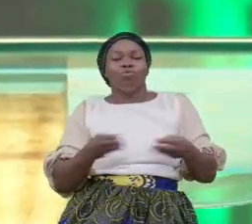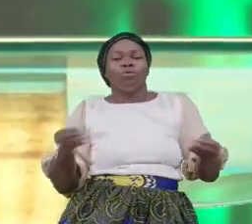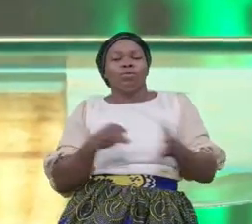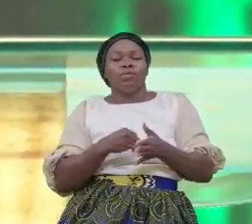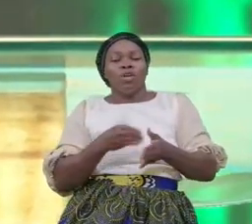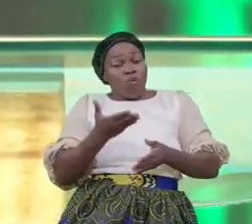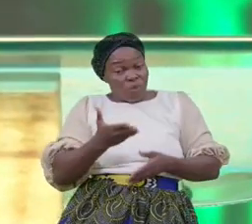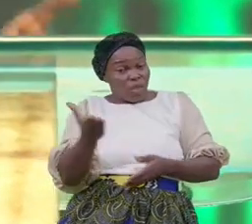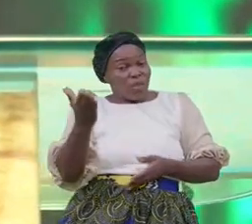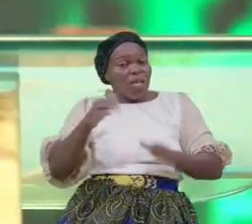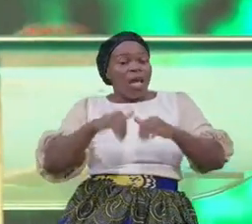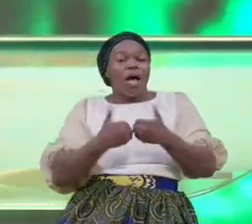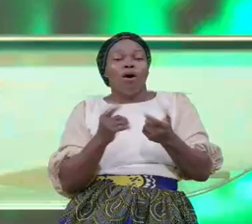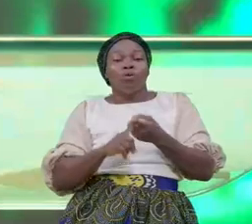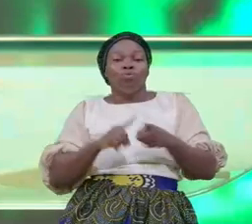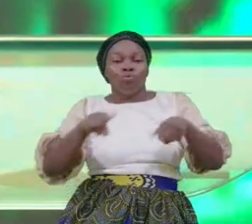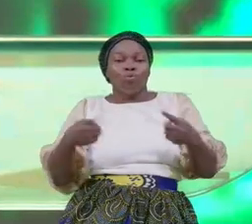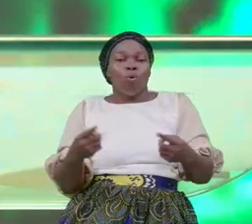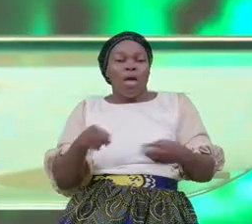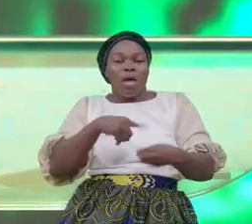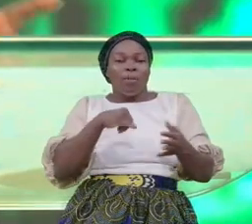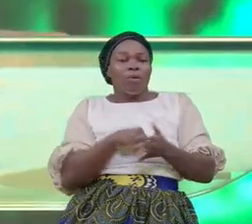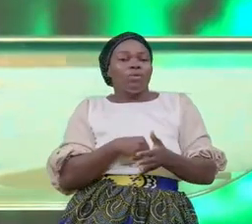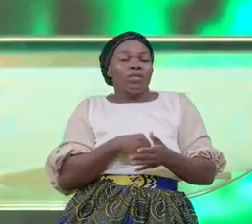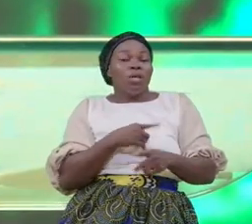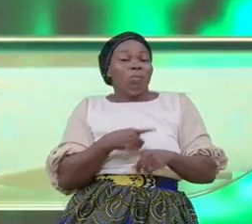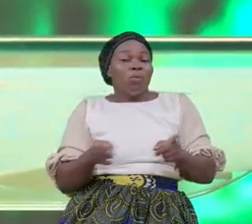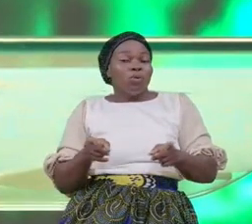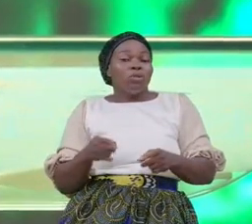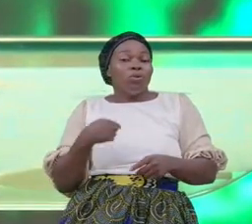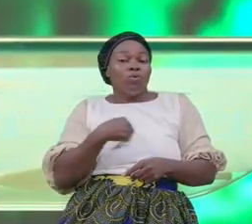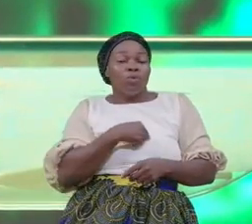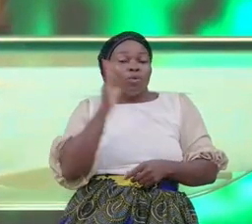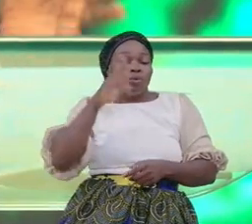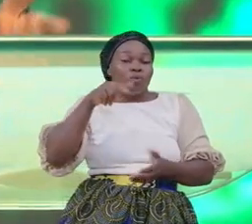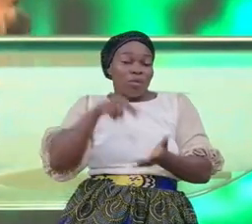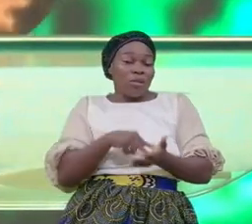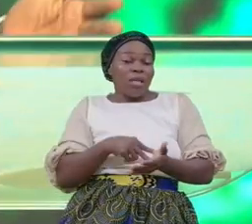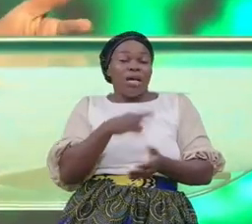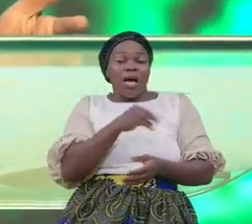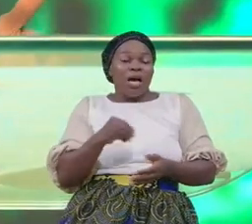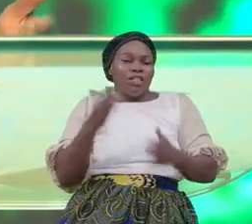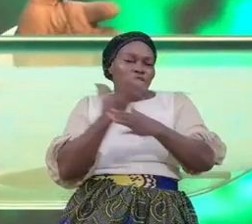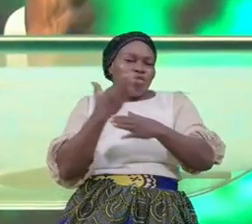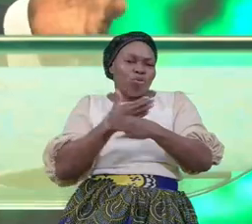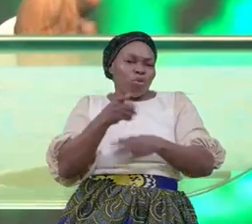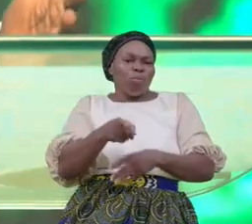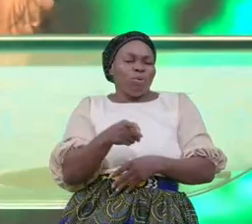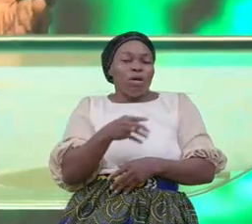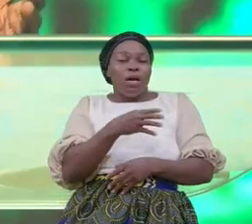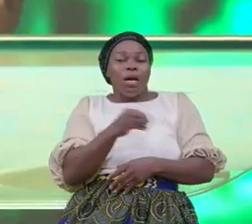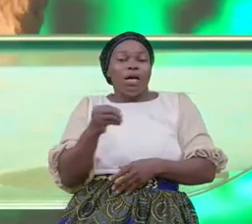dire que miracle va arriver. Nous allons voir, nous allons te réussir. Et nous allons te déranger. Hein. Et si tu